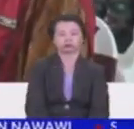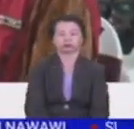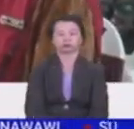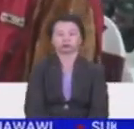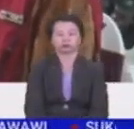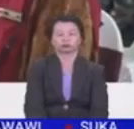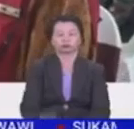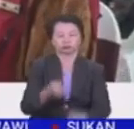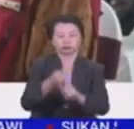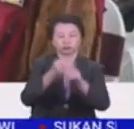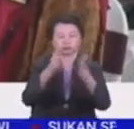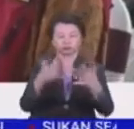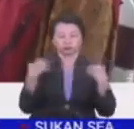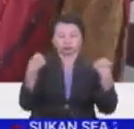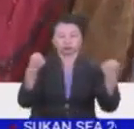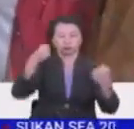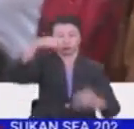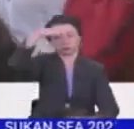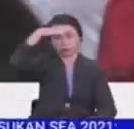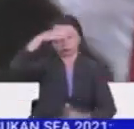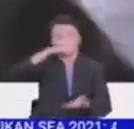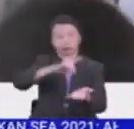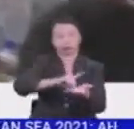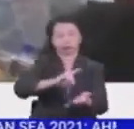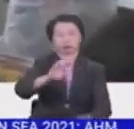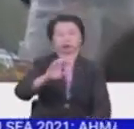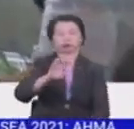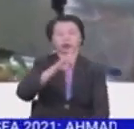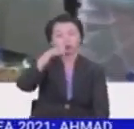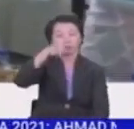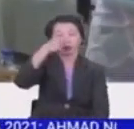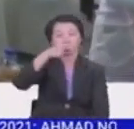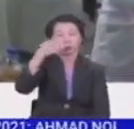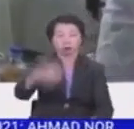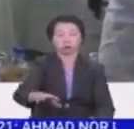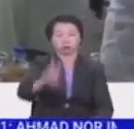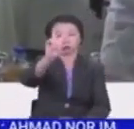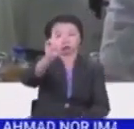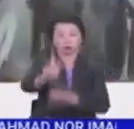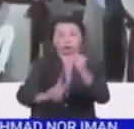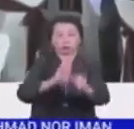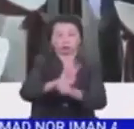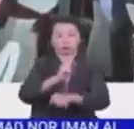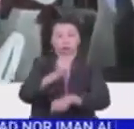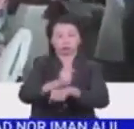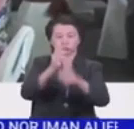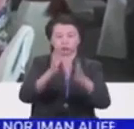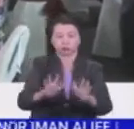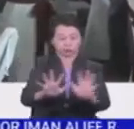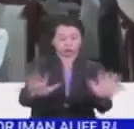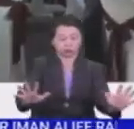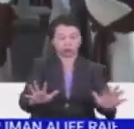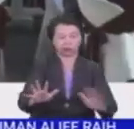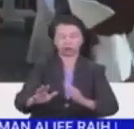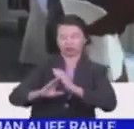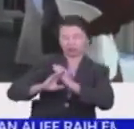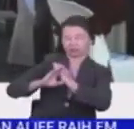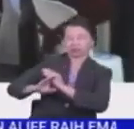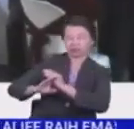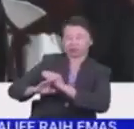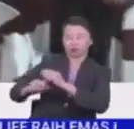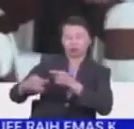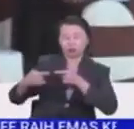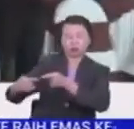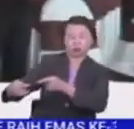Tengah kesehatan lebih Joho Danau Taman Rabu berkata Sudah 2 tahun petugas barisan hadapan memerangi kobis